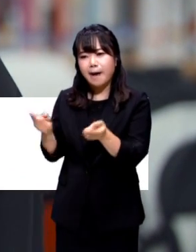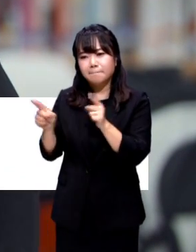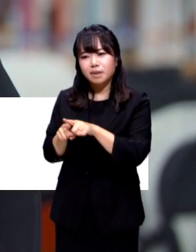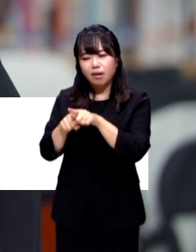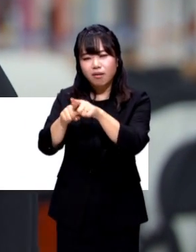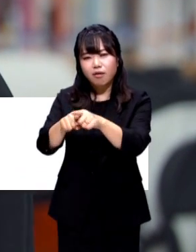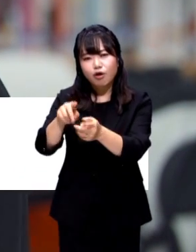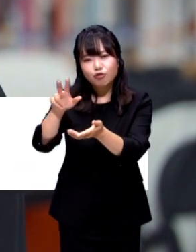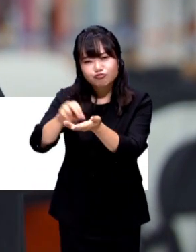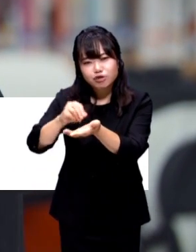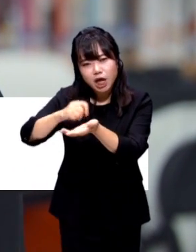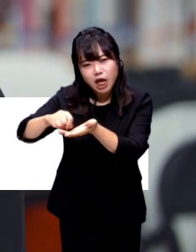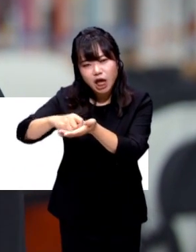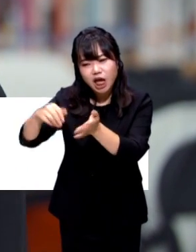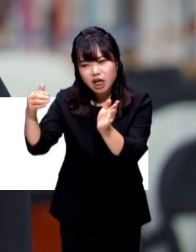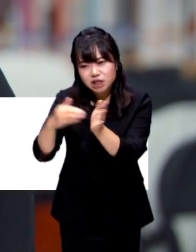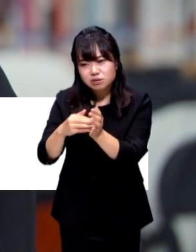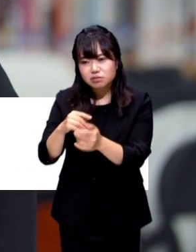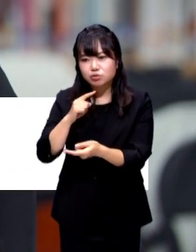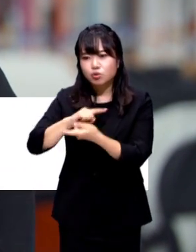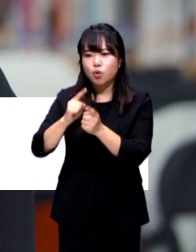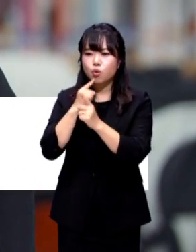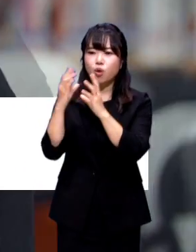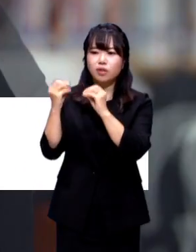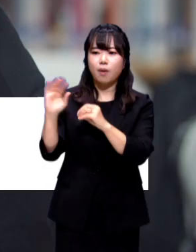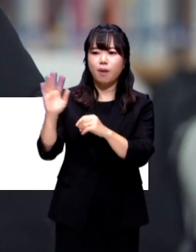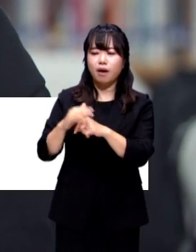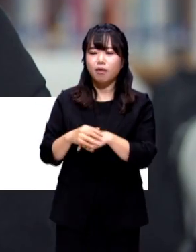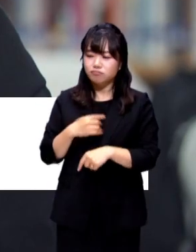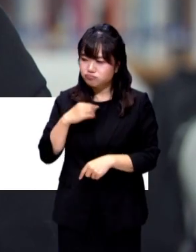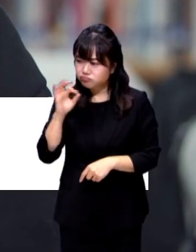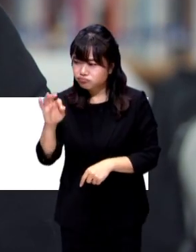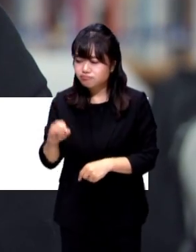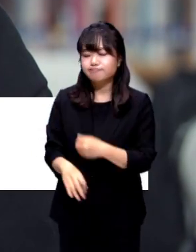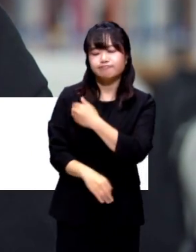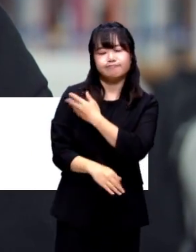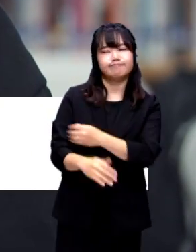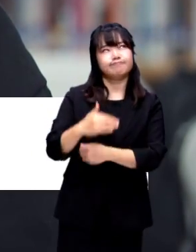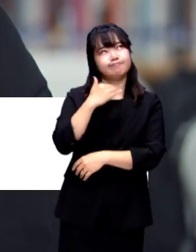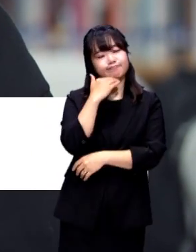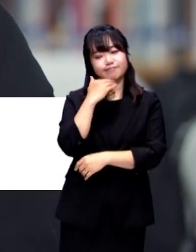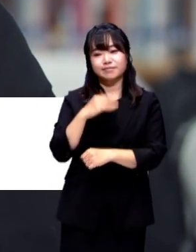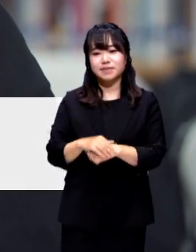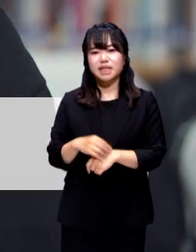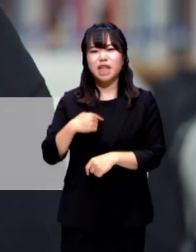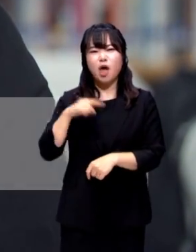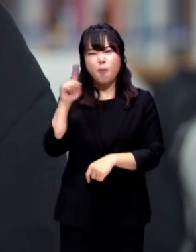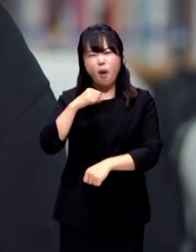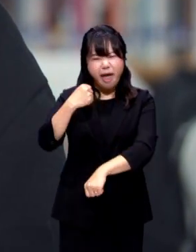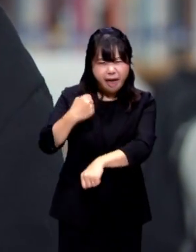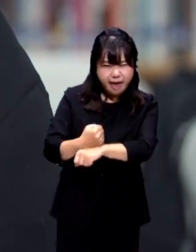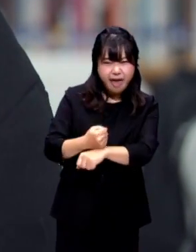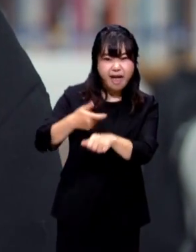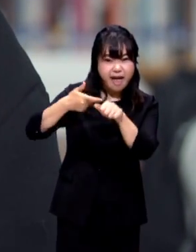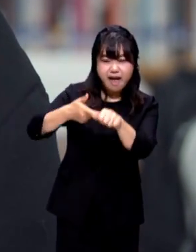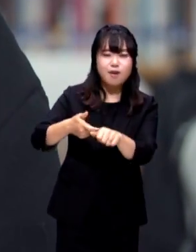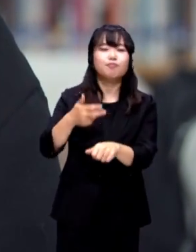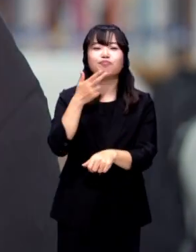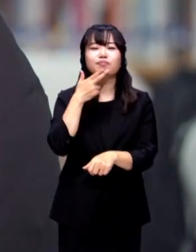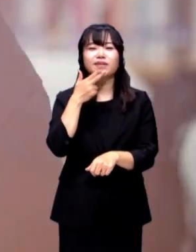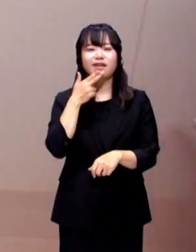숙제하고 그러면 말 안 걸고 조용히 있어주는 거. 여기서 뭘 한다는 거는